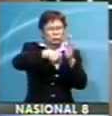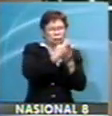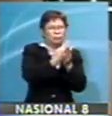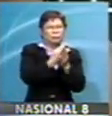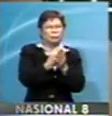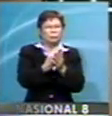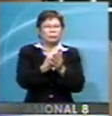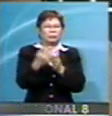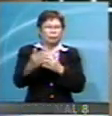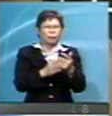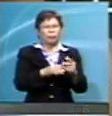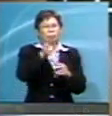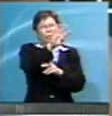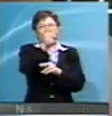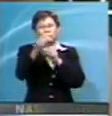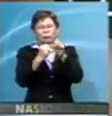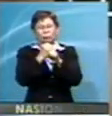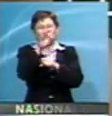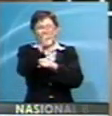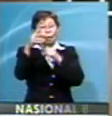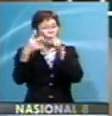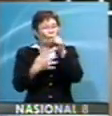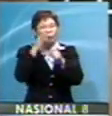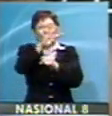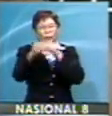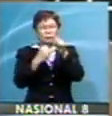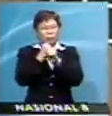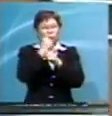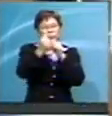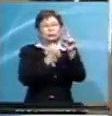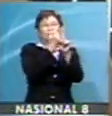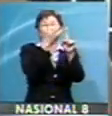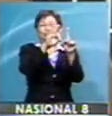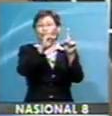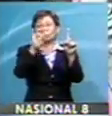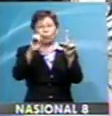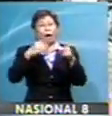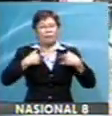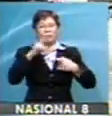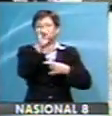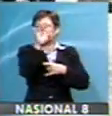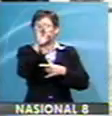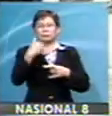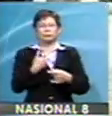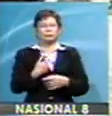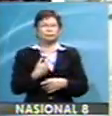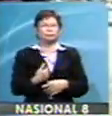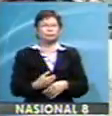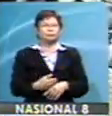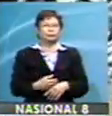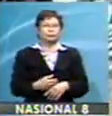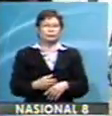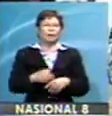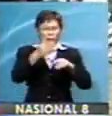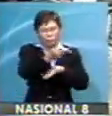lepasah ini 4 tahun tahun 70 ada satu kali barang boleh